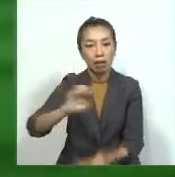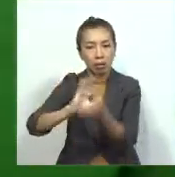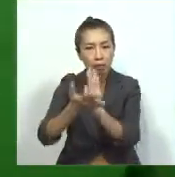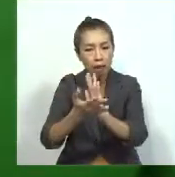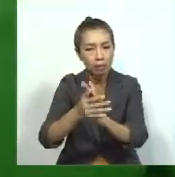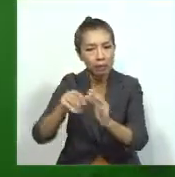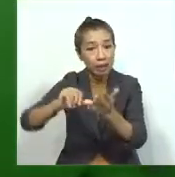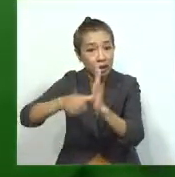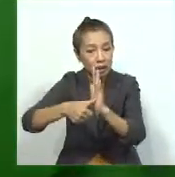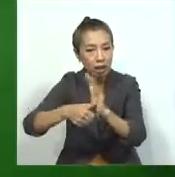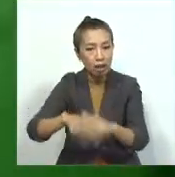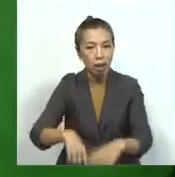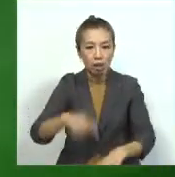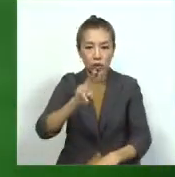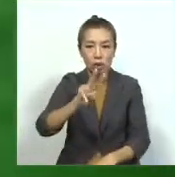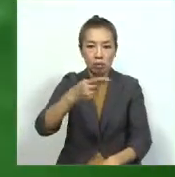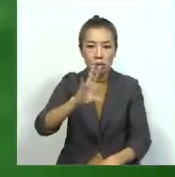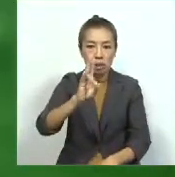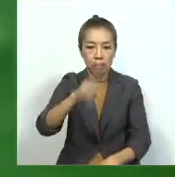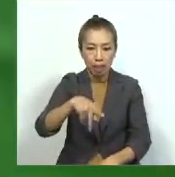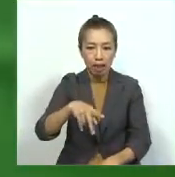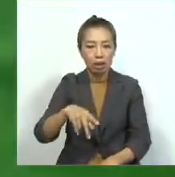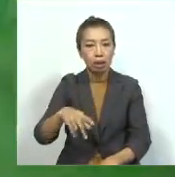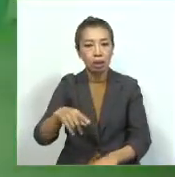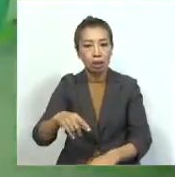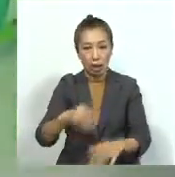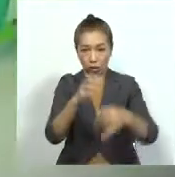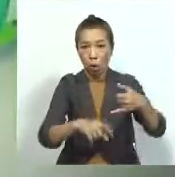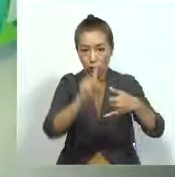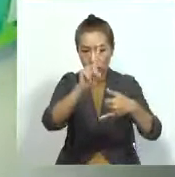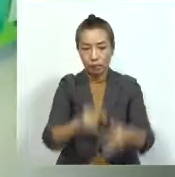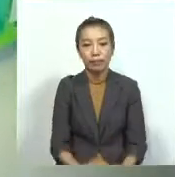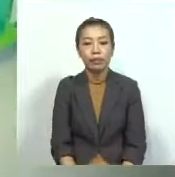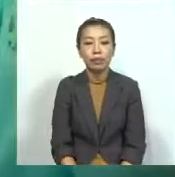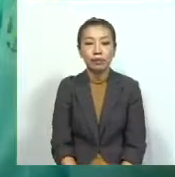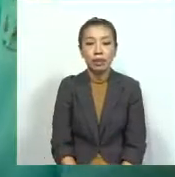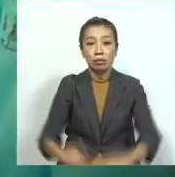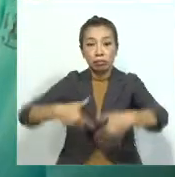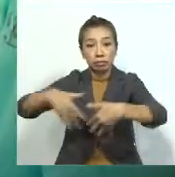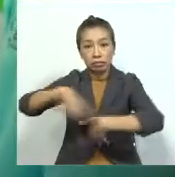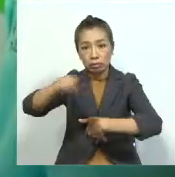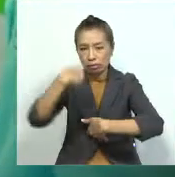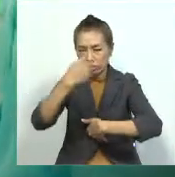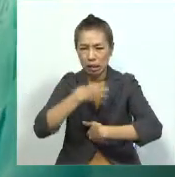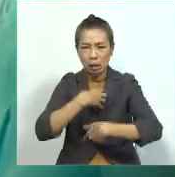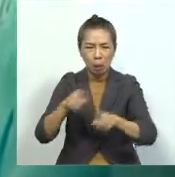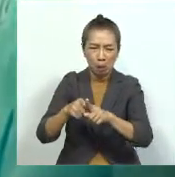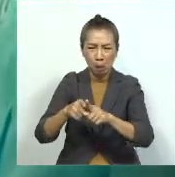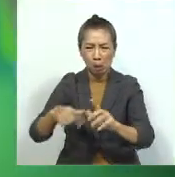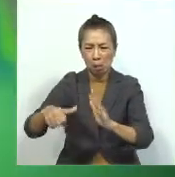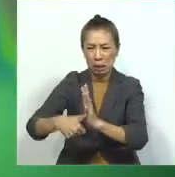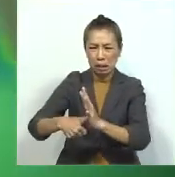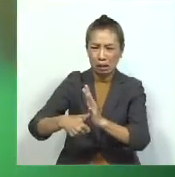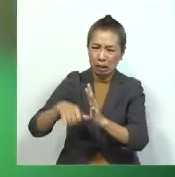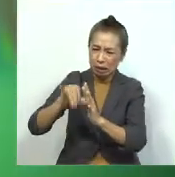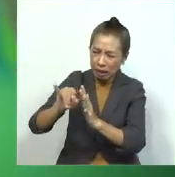วงเงินสินเชื่อเฉลี่ย 27,564 บาทต่อบัญชีสำหรับประชาชนที่ต้องการหลุดพ้นจากการเป็นหนี้นอกระบ